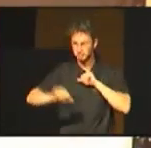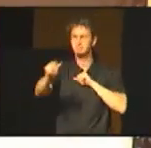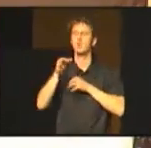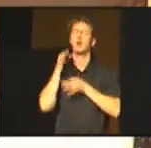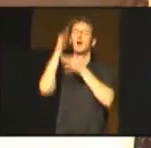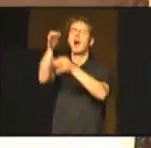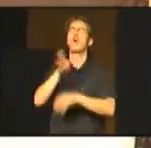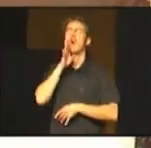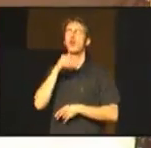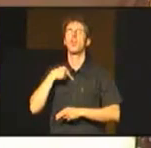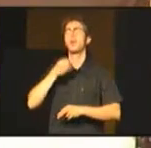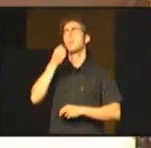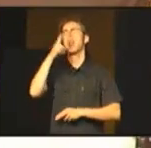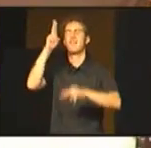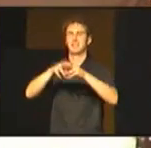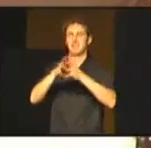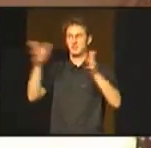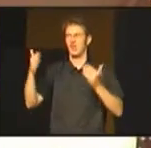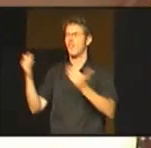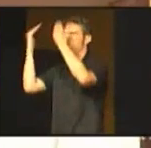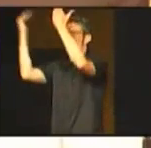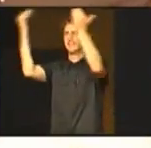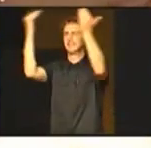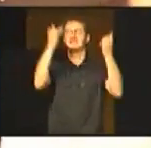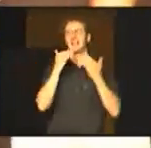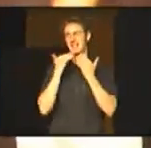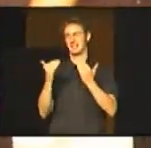anem. Bona festa major, felicitats i gràcies.